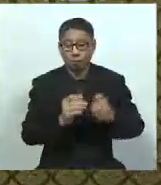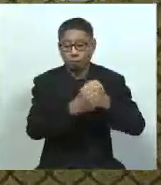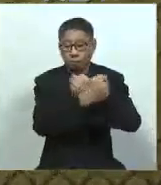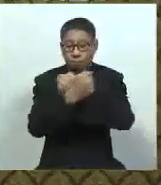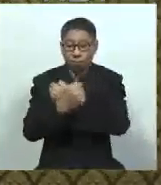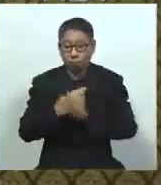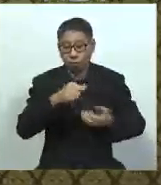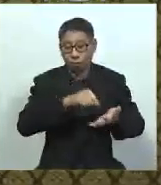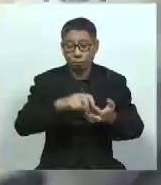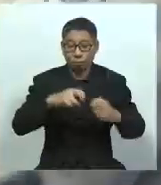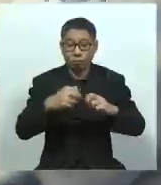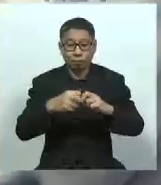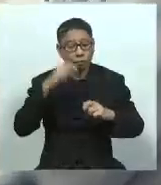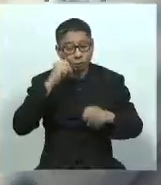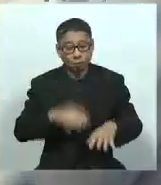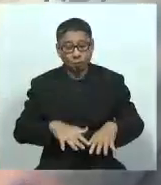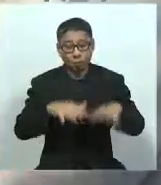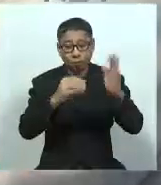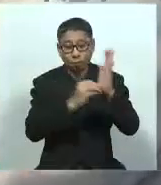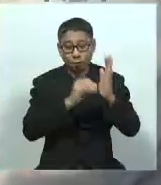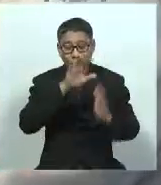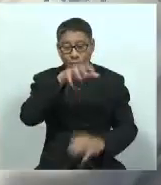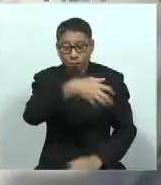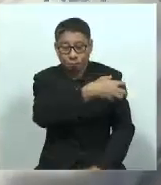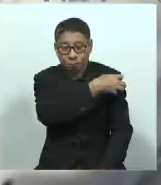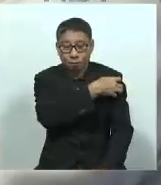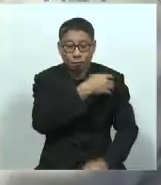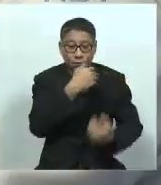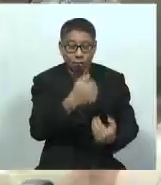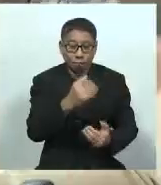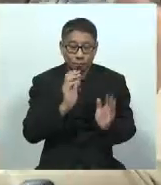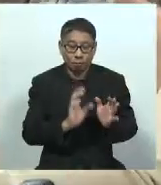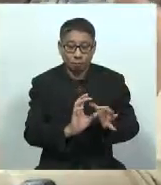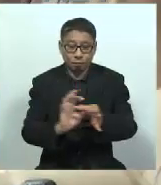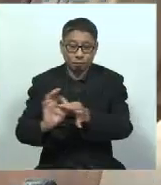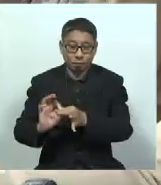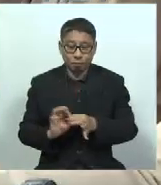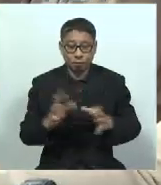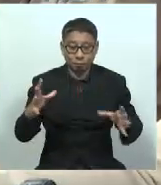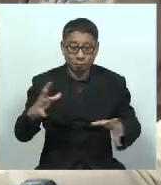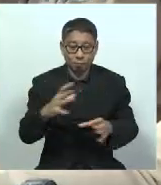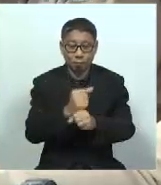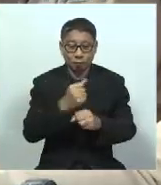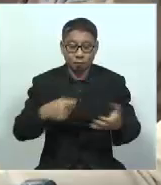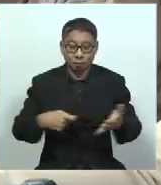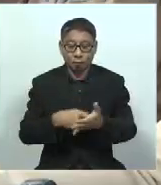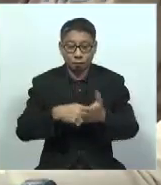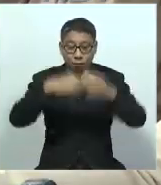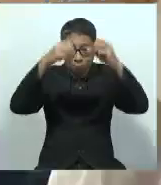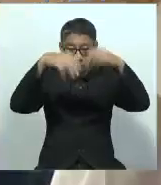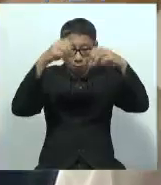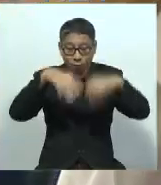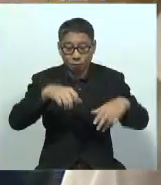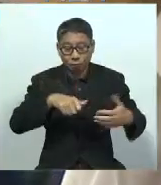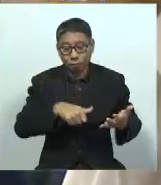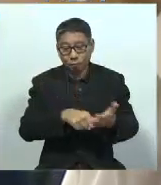องกันและแก้ไขปัญหาน้ำท่วมในเขตพื้นที่กรุงเทพมหานครโดยหน่วยงานที่เกี่ยวข้องได้สรุปเหตุการณ์ฝนตกหนักและการ